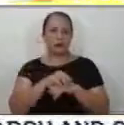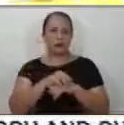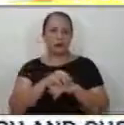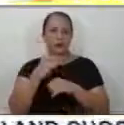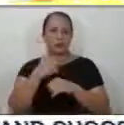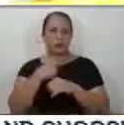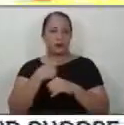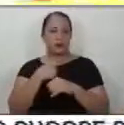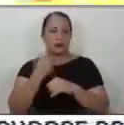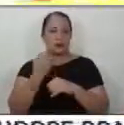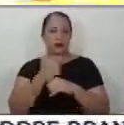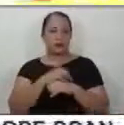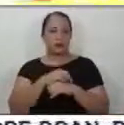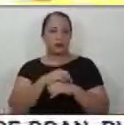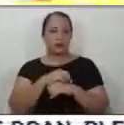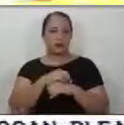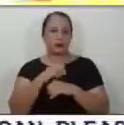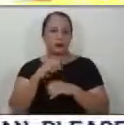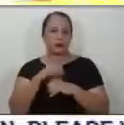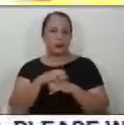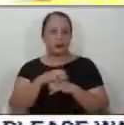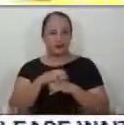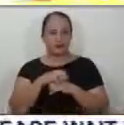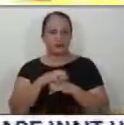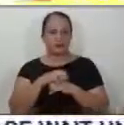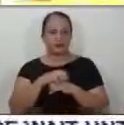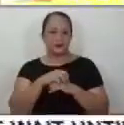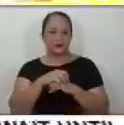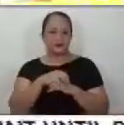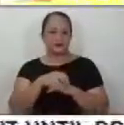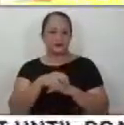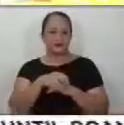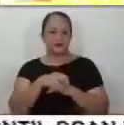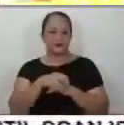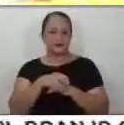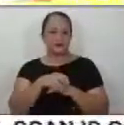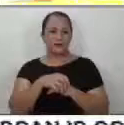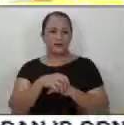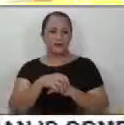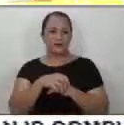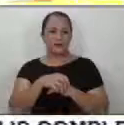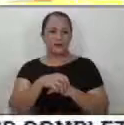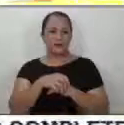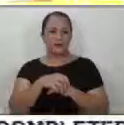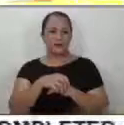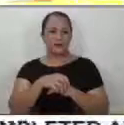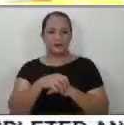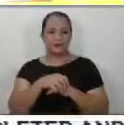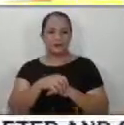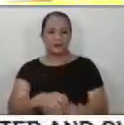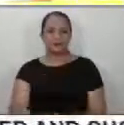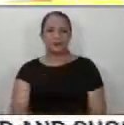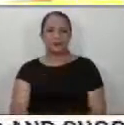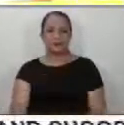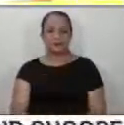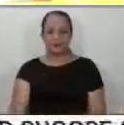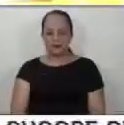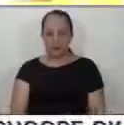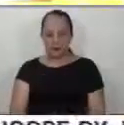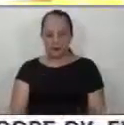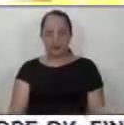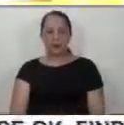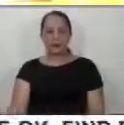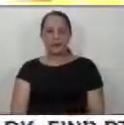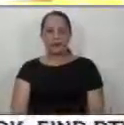Organization sinabing hindi pa napapanahon para luwagan ang restriction sa Kalakhang, Maynila. Si Mark Fetalco